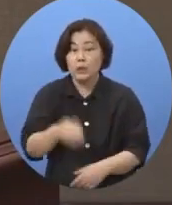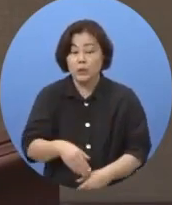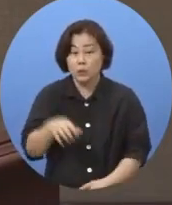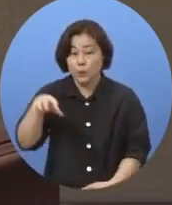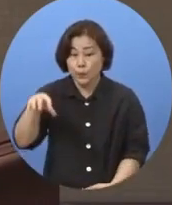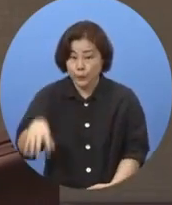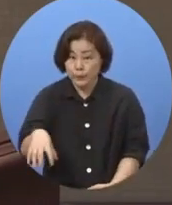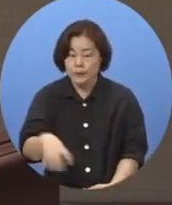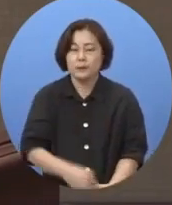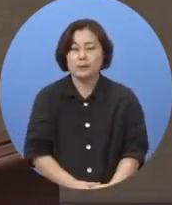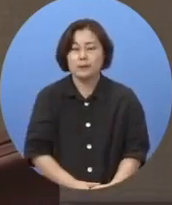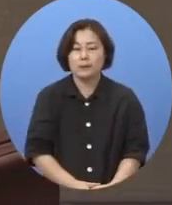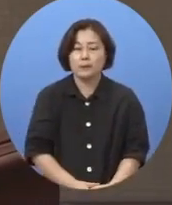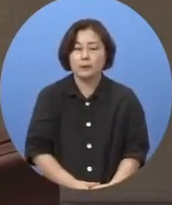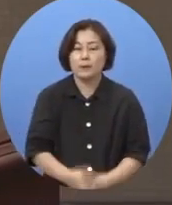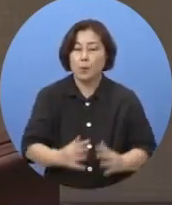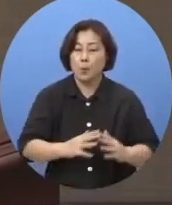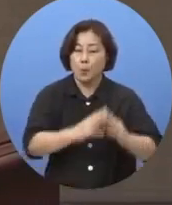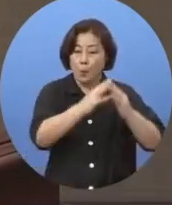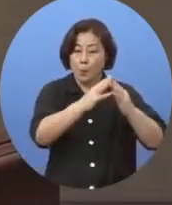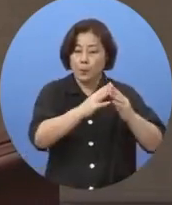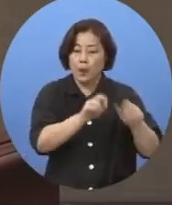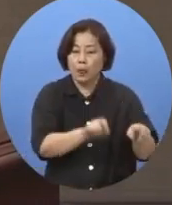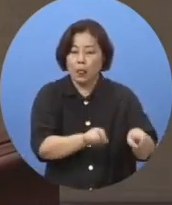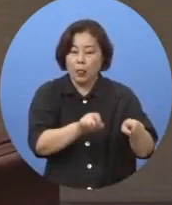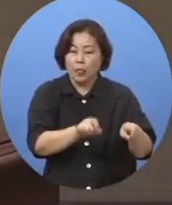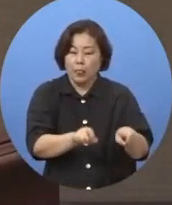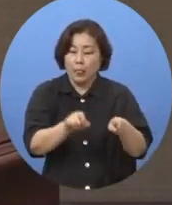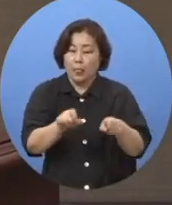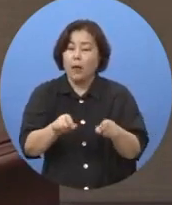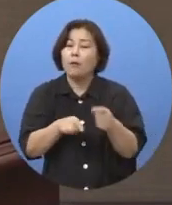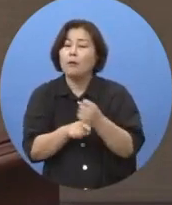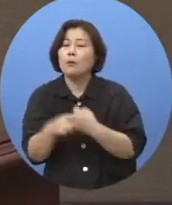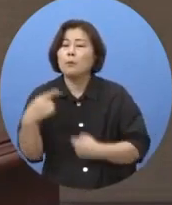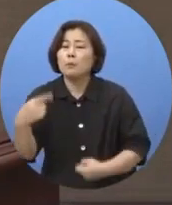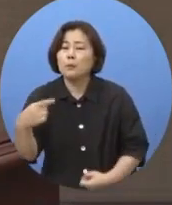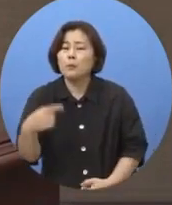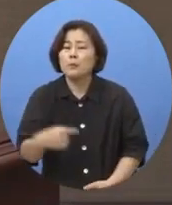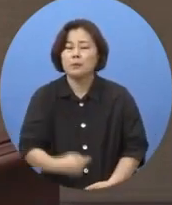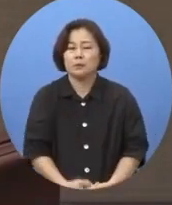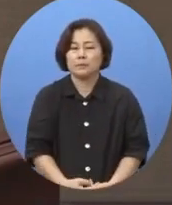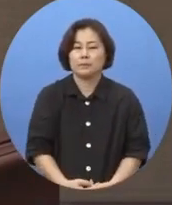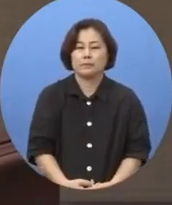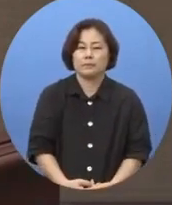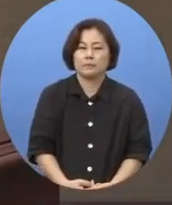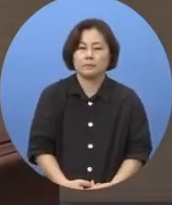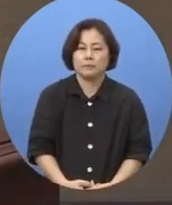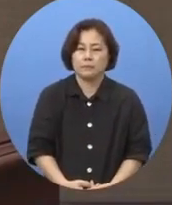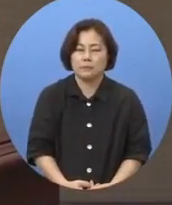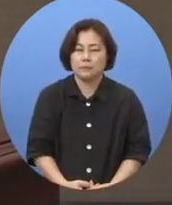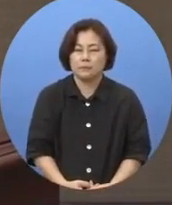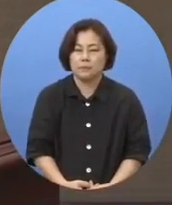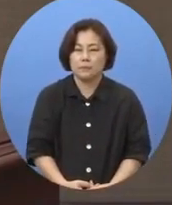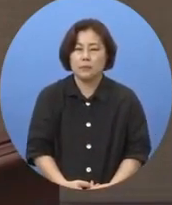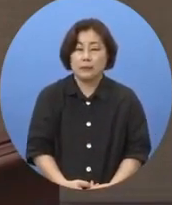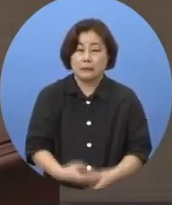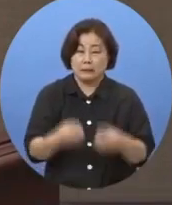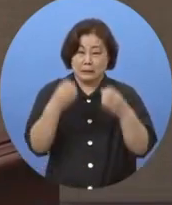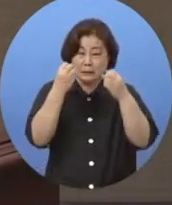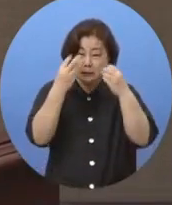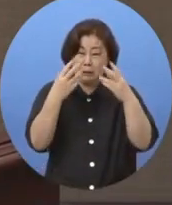공사 지연 이유는 먼저 머들로 공법이라는 최신